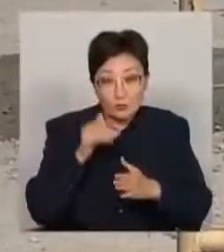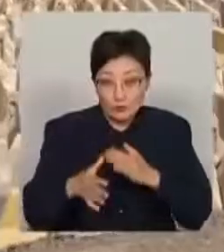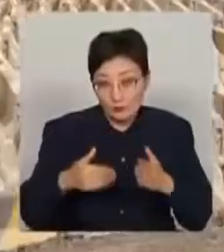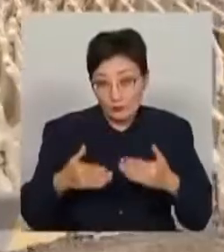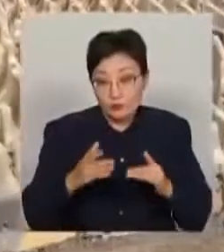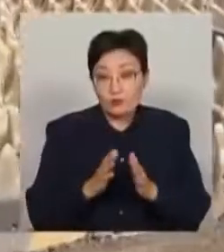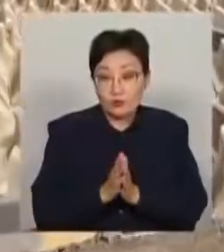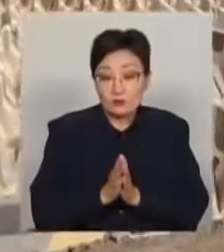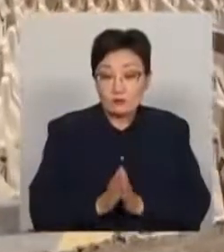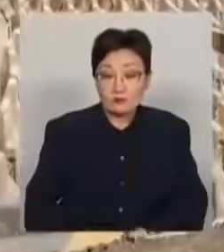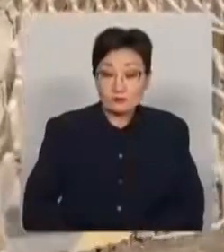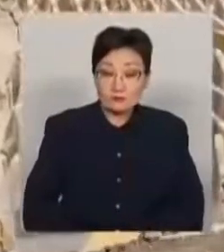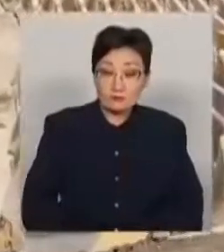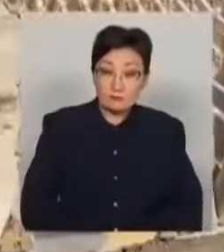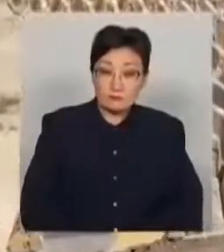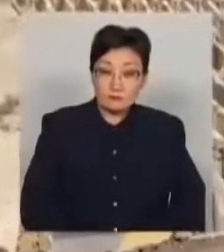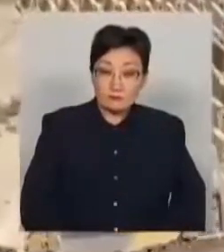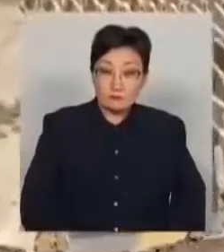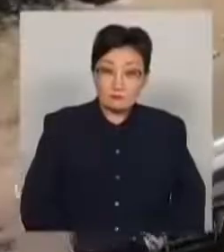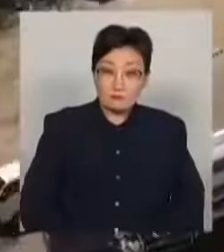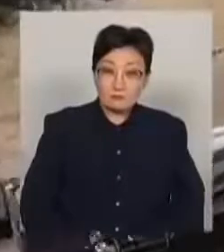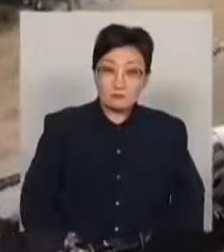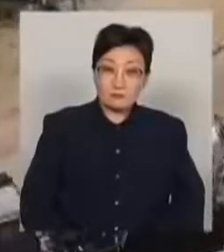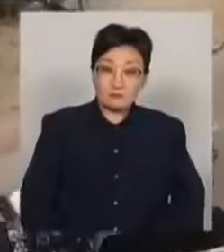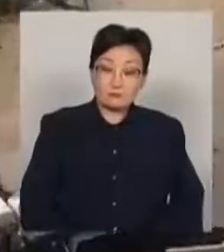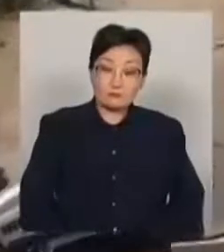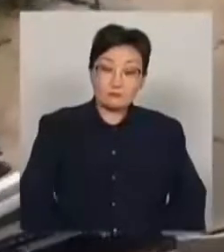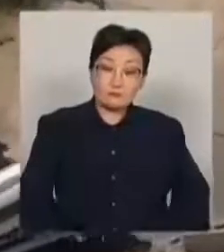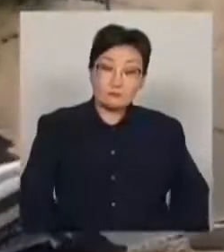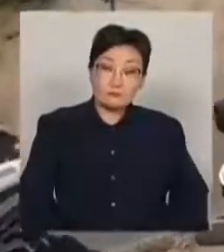танытуларын сұрайды. Әлібек Шынтемір, Сағынтай Мұңайтпасов, Алматы арнасы.